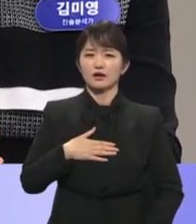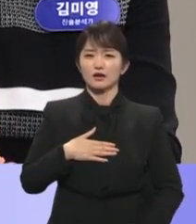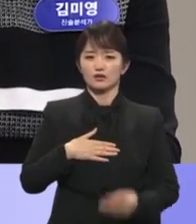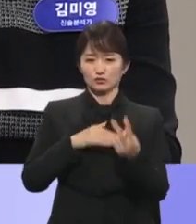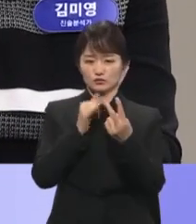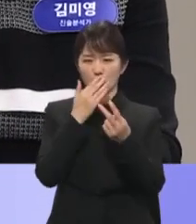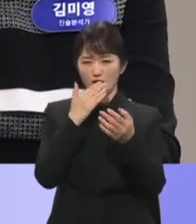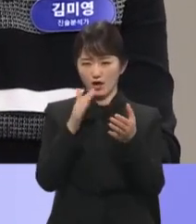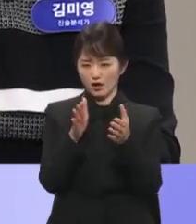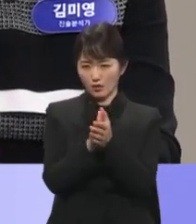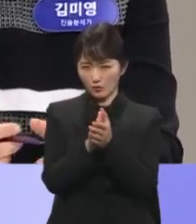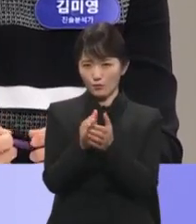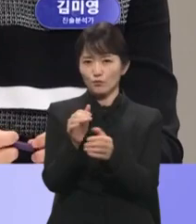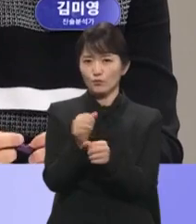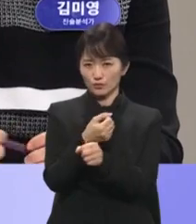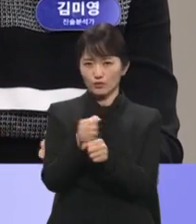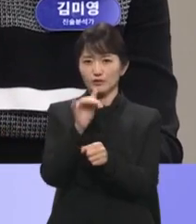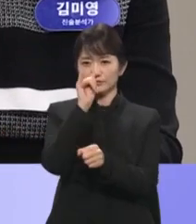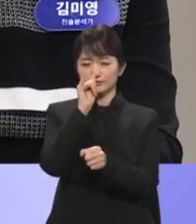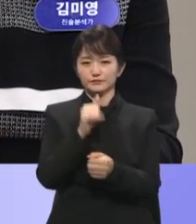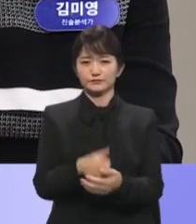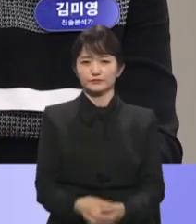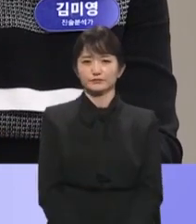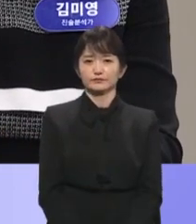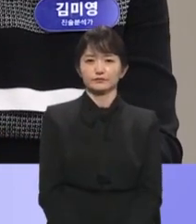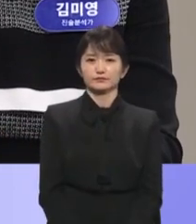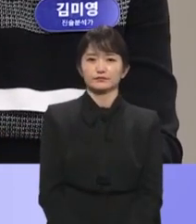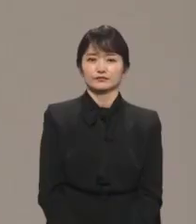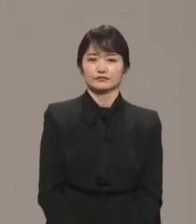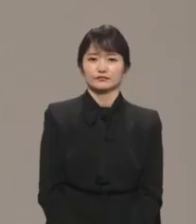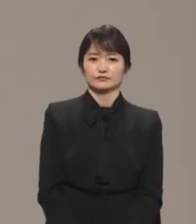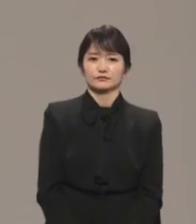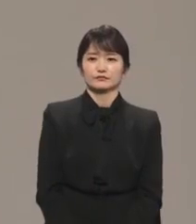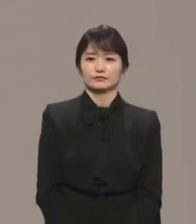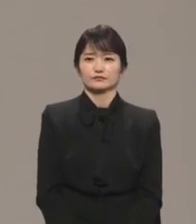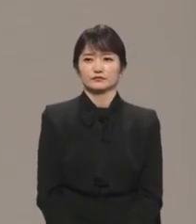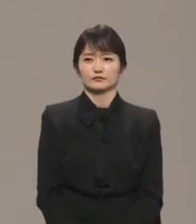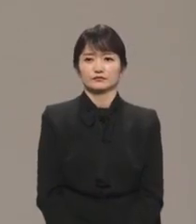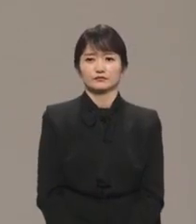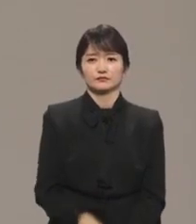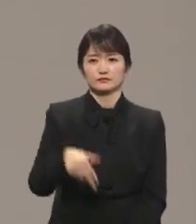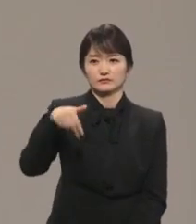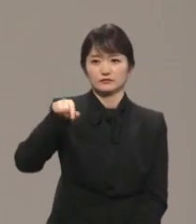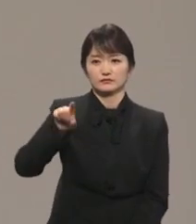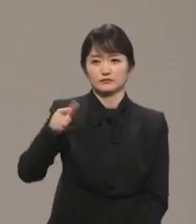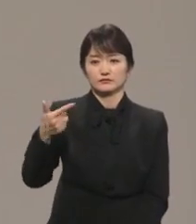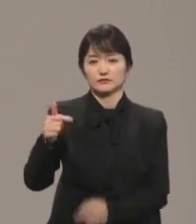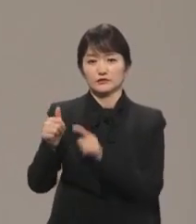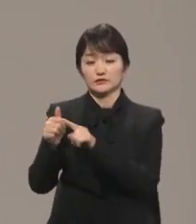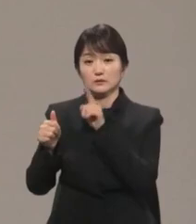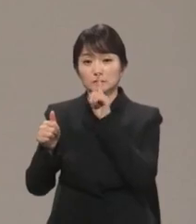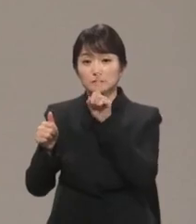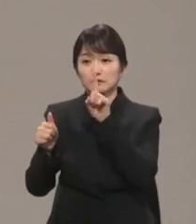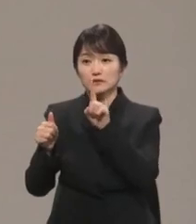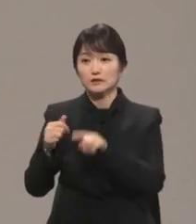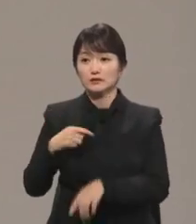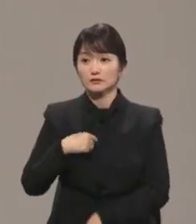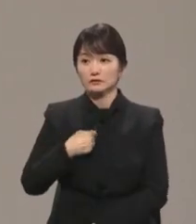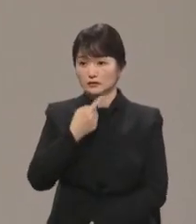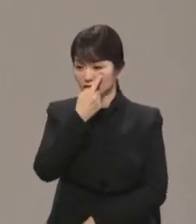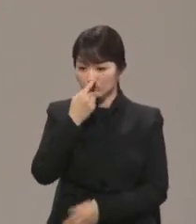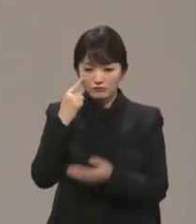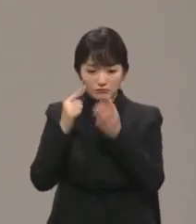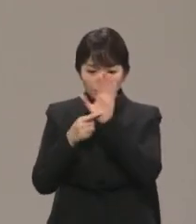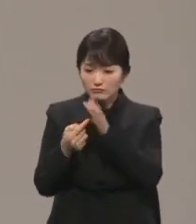가능성이 하나 있을 텐데요 사실은 그럴 가능성 관련해서는이 전시도 말를 하는게 뭐냐면 자기는 증거가 아무것도